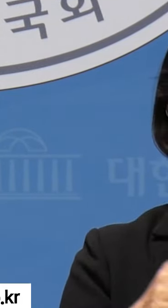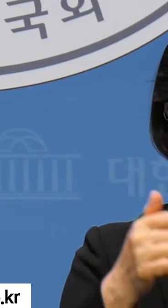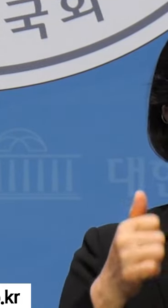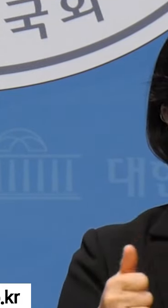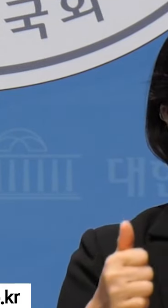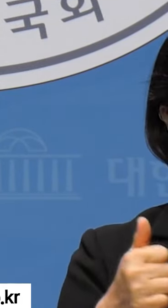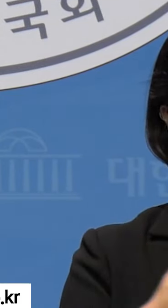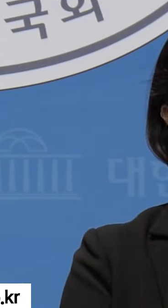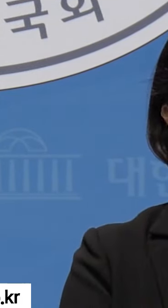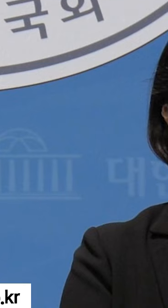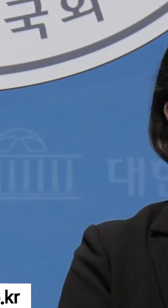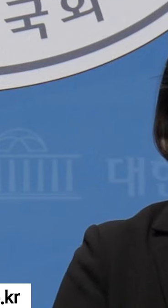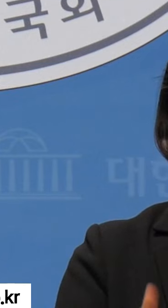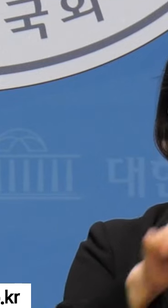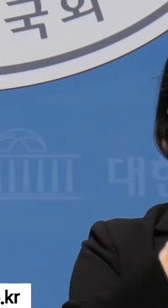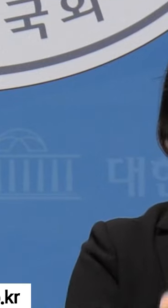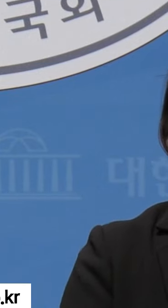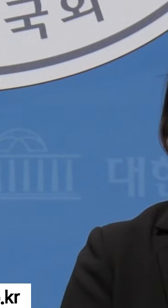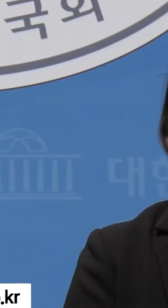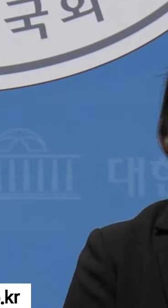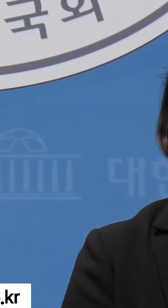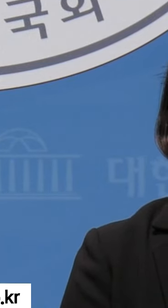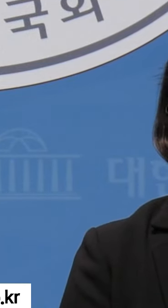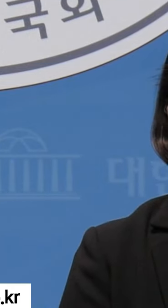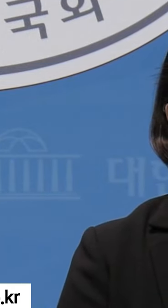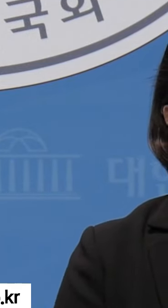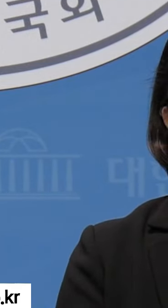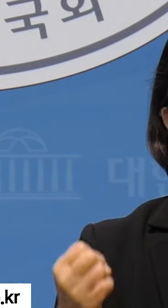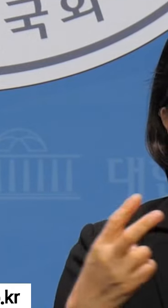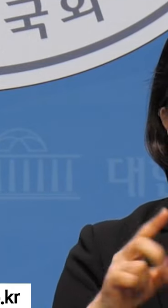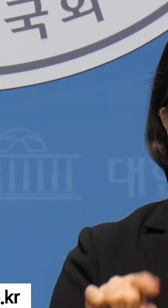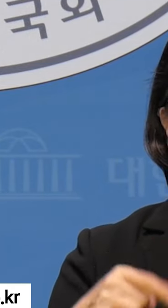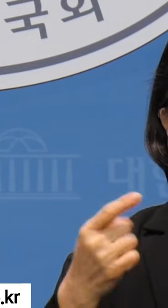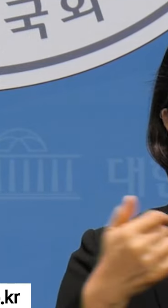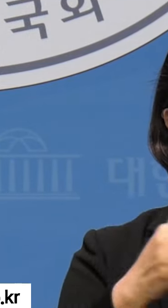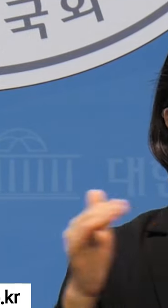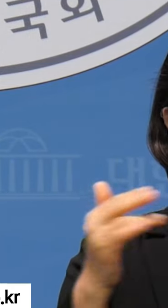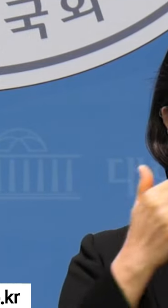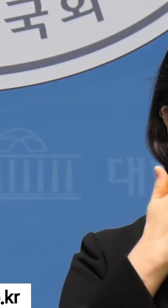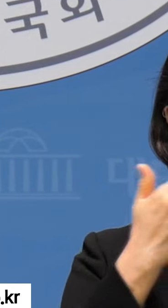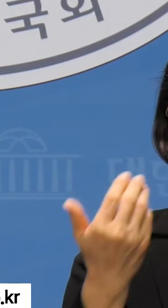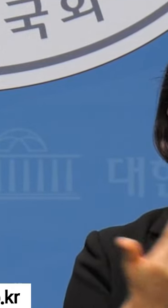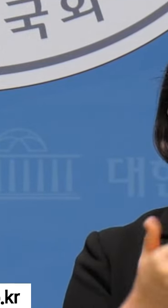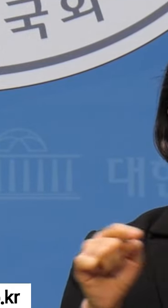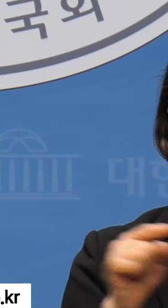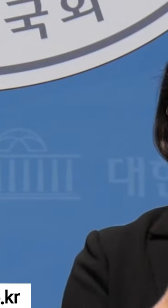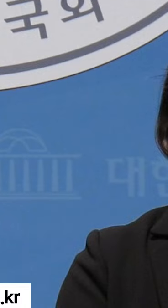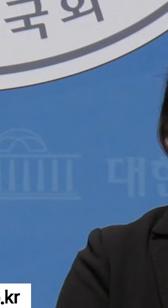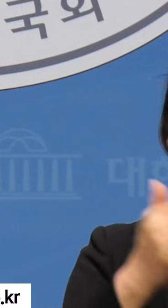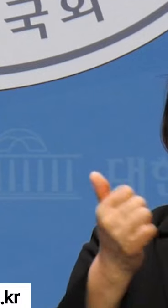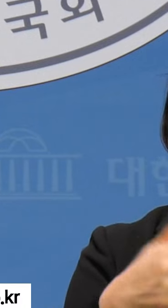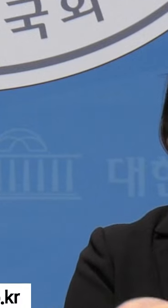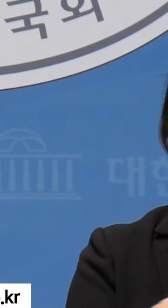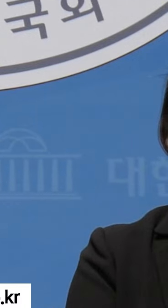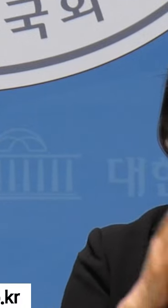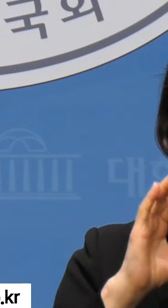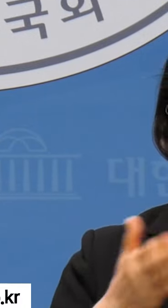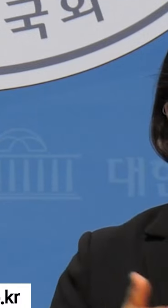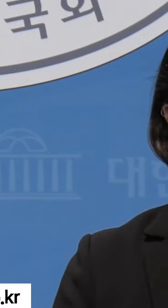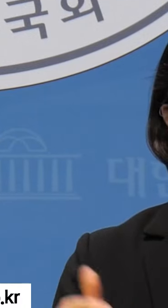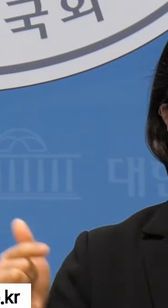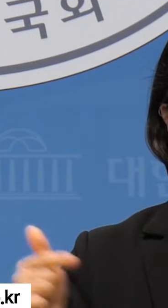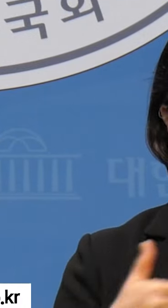심판의 선봉에 서겠습니다. 나아가 불평등과 양극화 극복, 저출생과